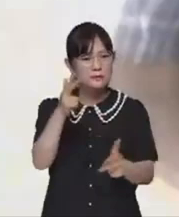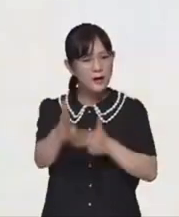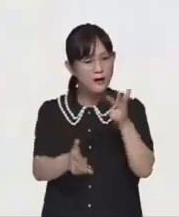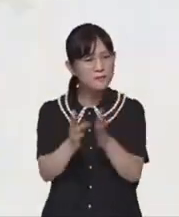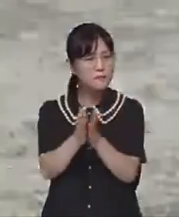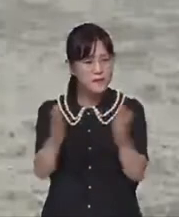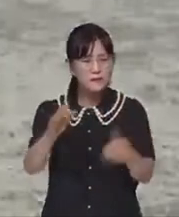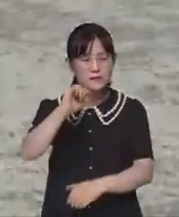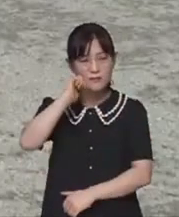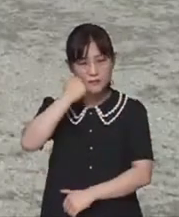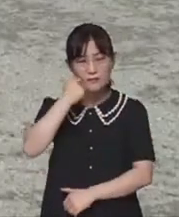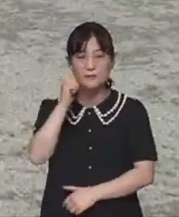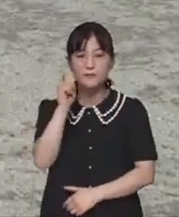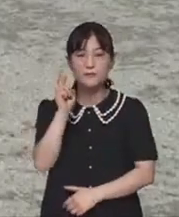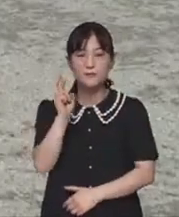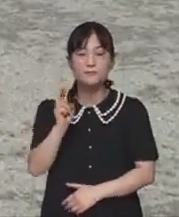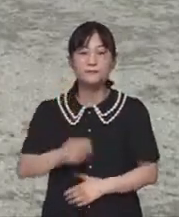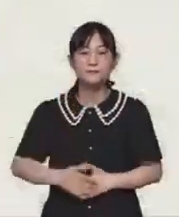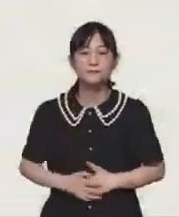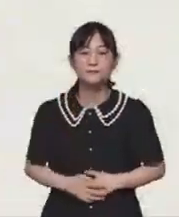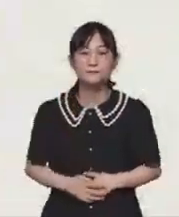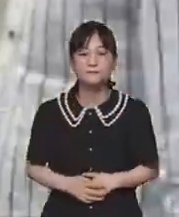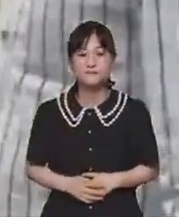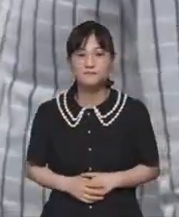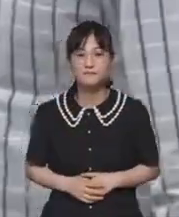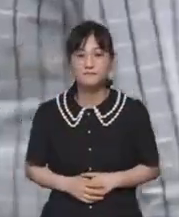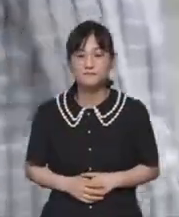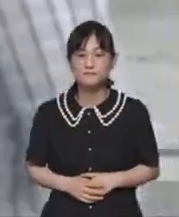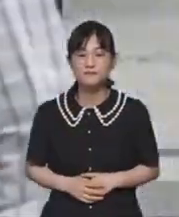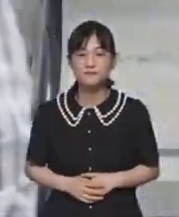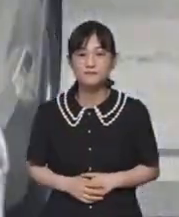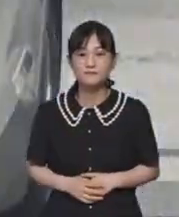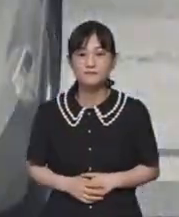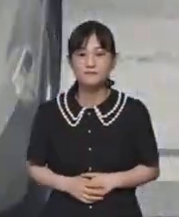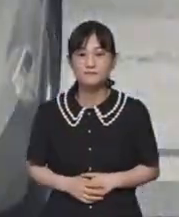첫발을 내딛기가 쉽지 않아 보입니다. KBC 고익수입니다.